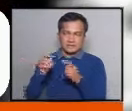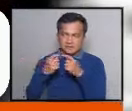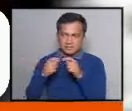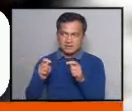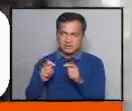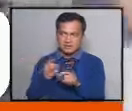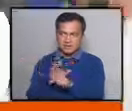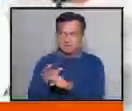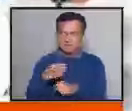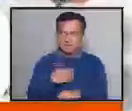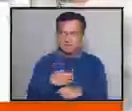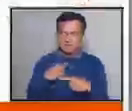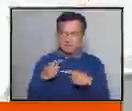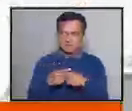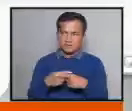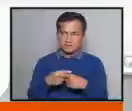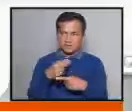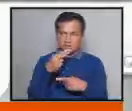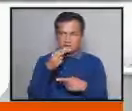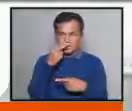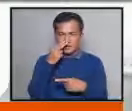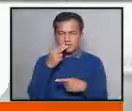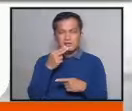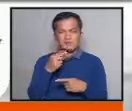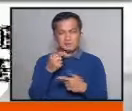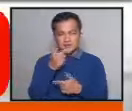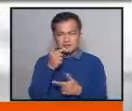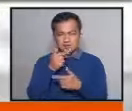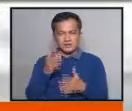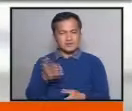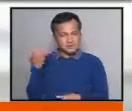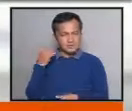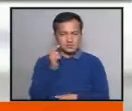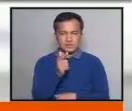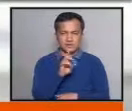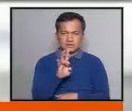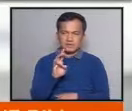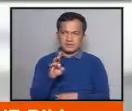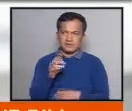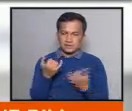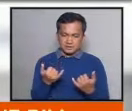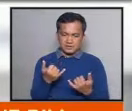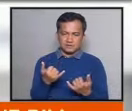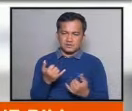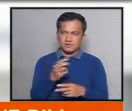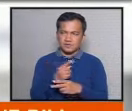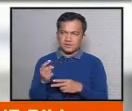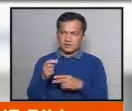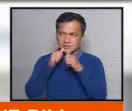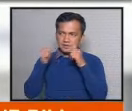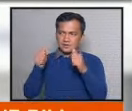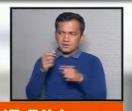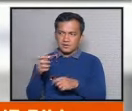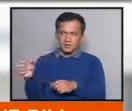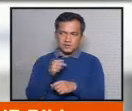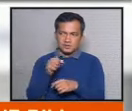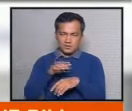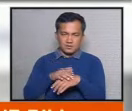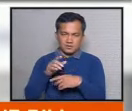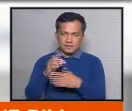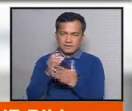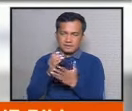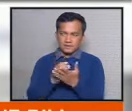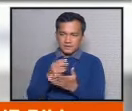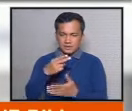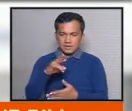kanyang attempted rape complaint laban sa komedyante noong 2017. This week lang, inanunsyo pa niyang kumuha siya ng online course